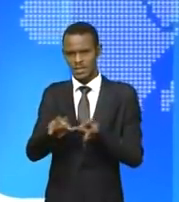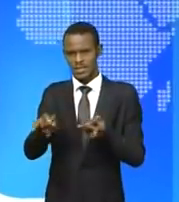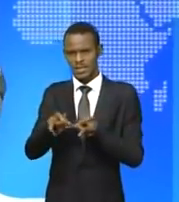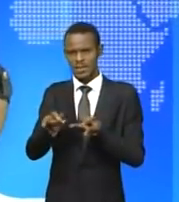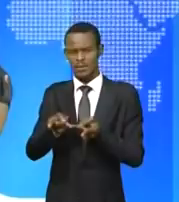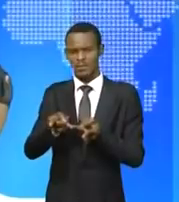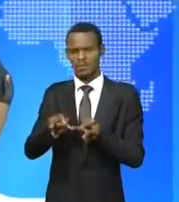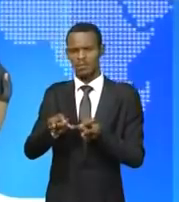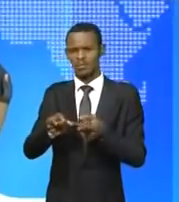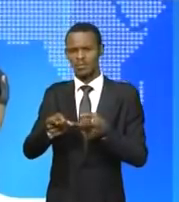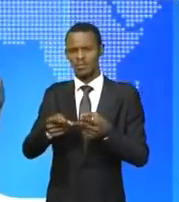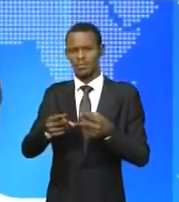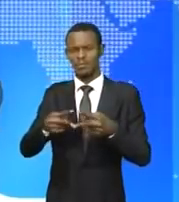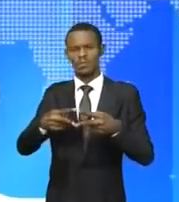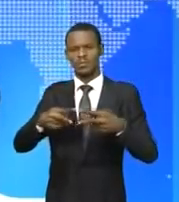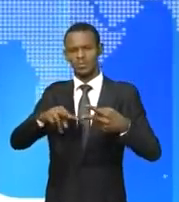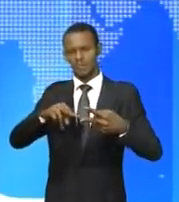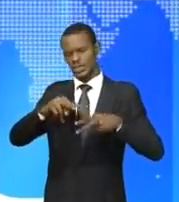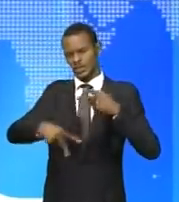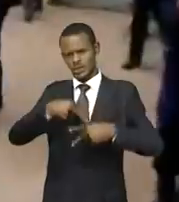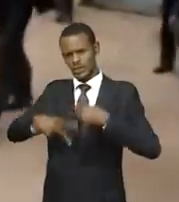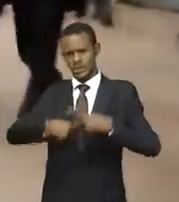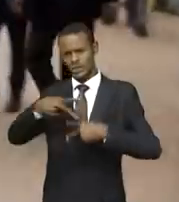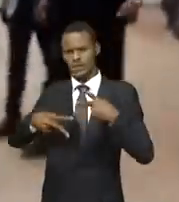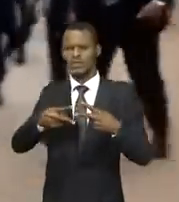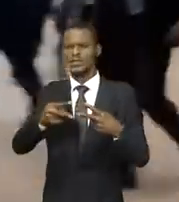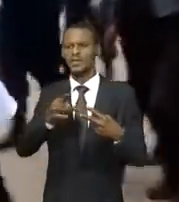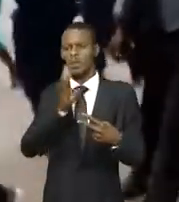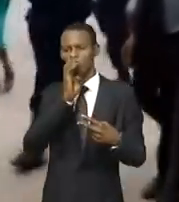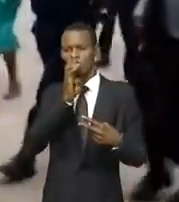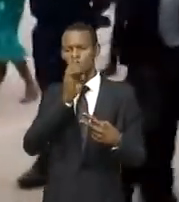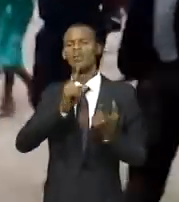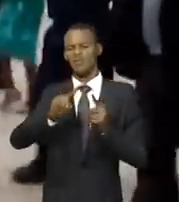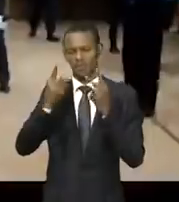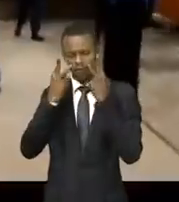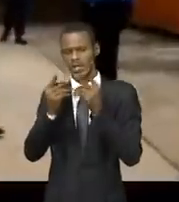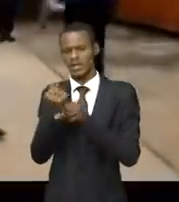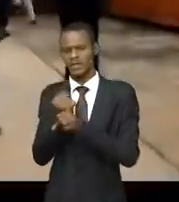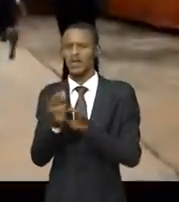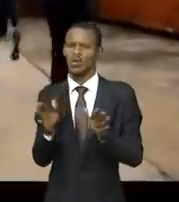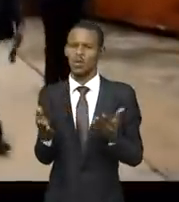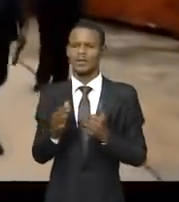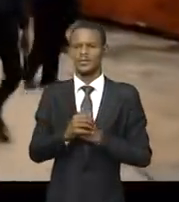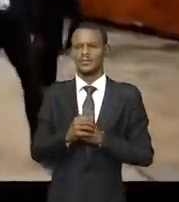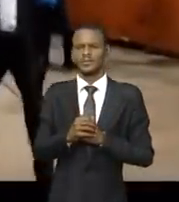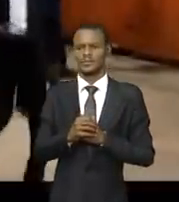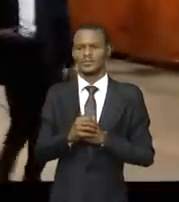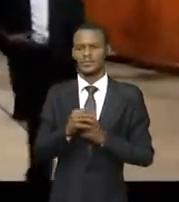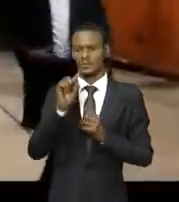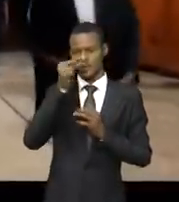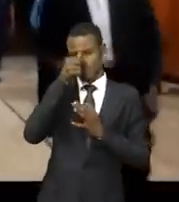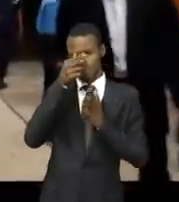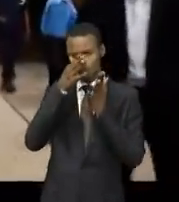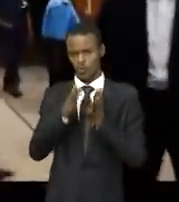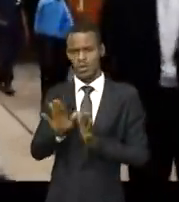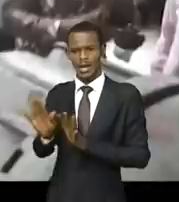rendre compte des difficultés. Regardez. De province intérimaire Jeannette Longa Moussamba a visité ce mercredi 5 mai